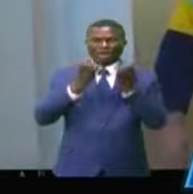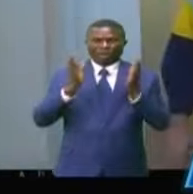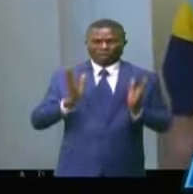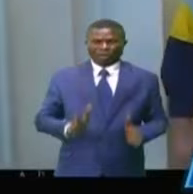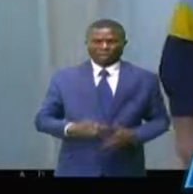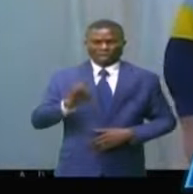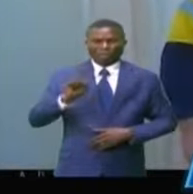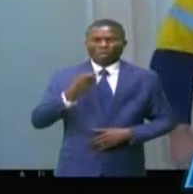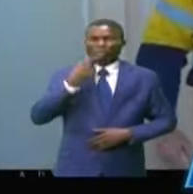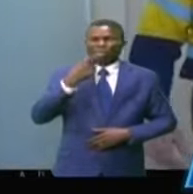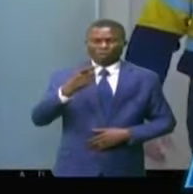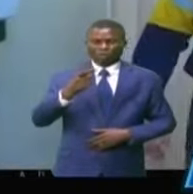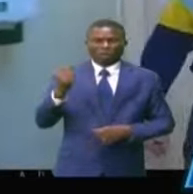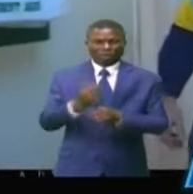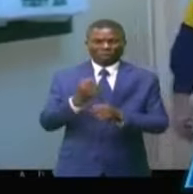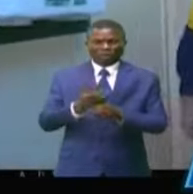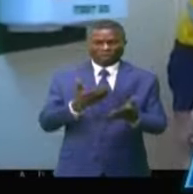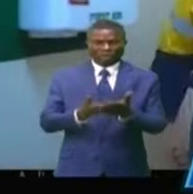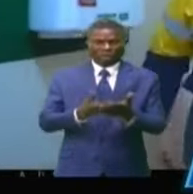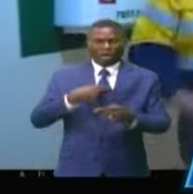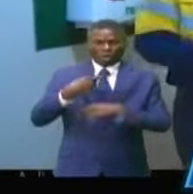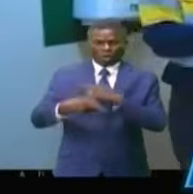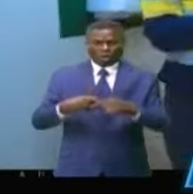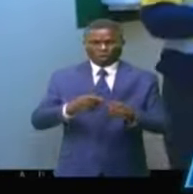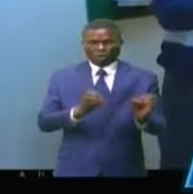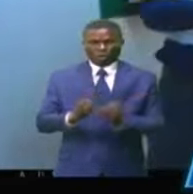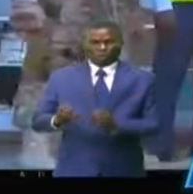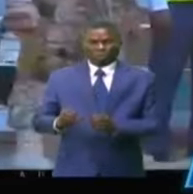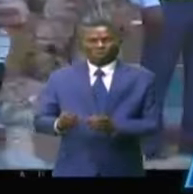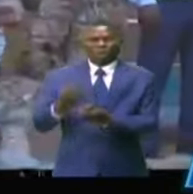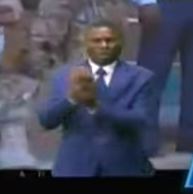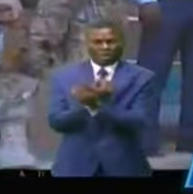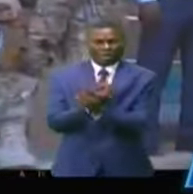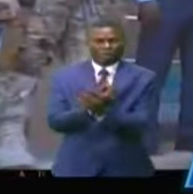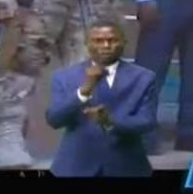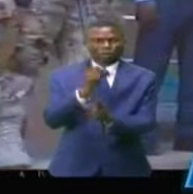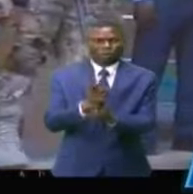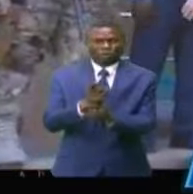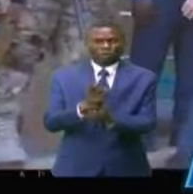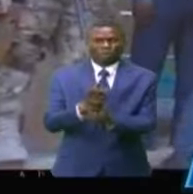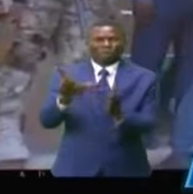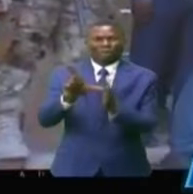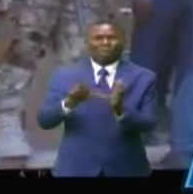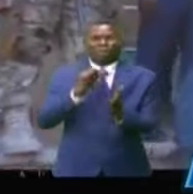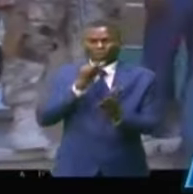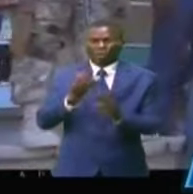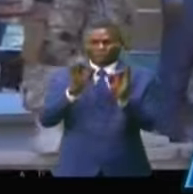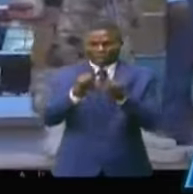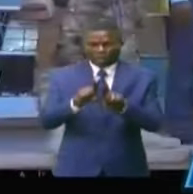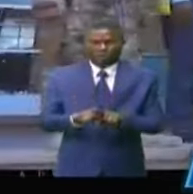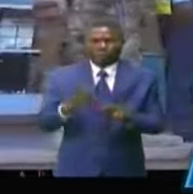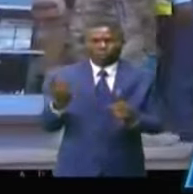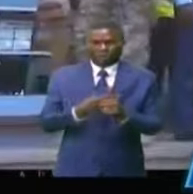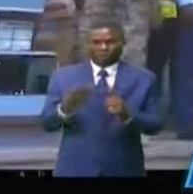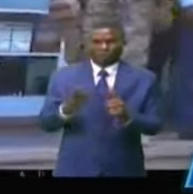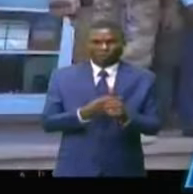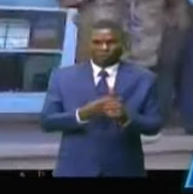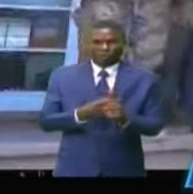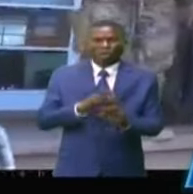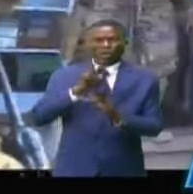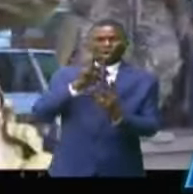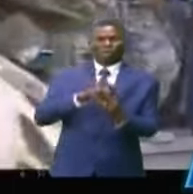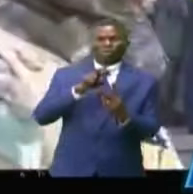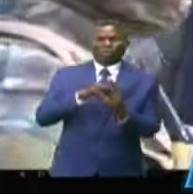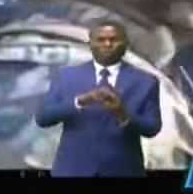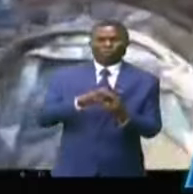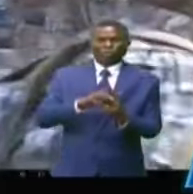besoin de rappeler que cette opération se déroule non seulement dans le respect strict des prescrits de la loi, mais aussi et surtout dans la préservation